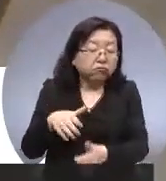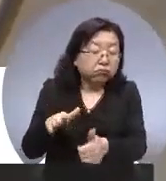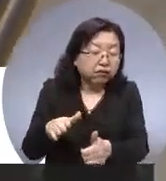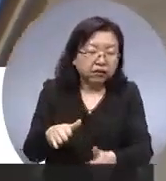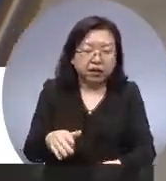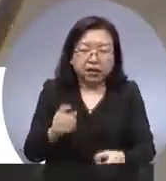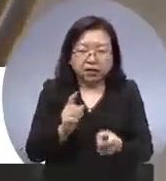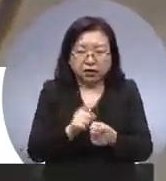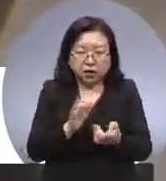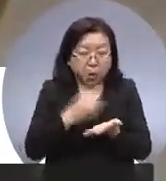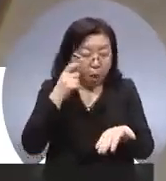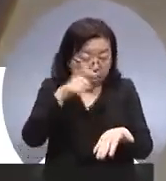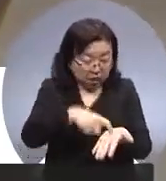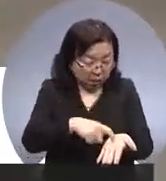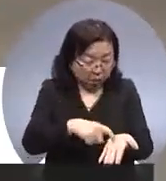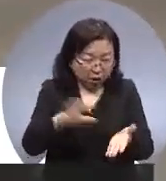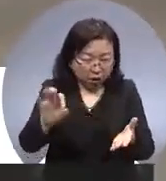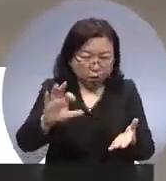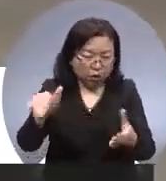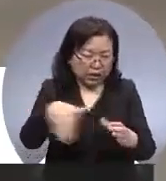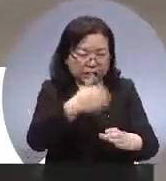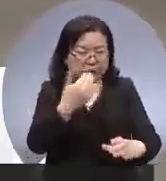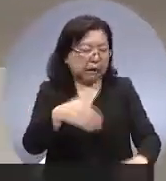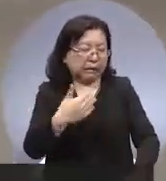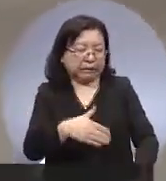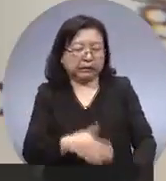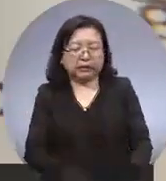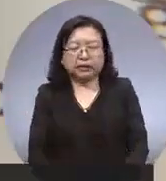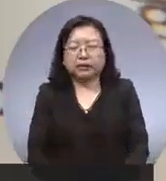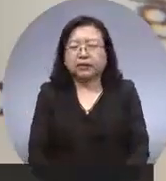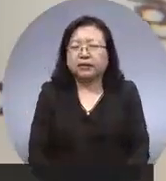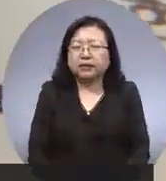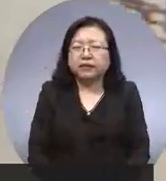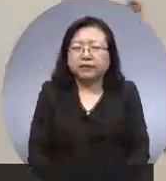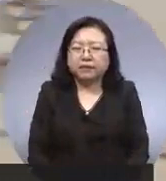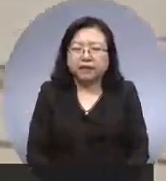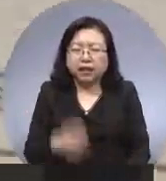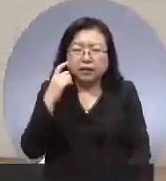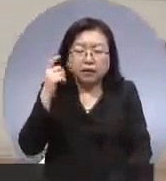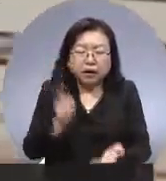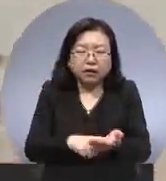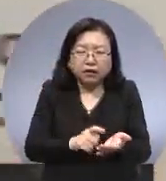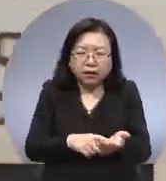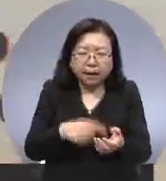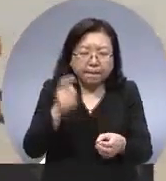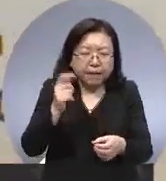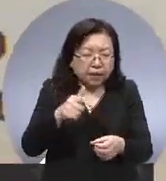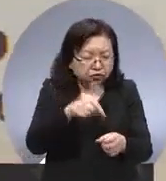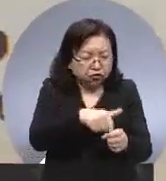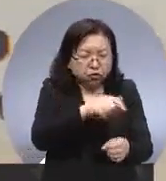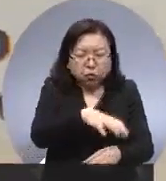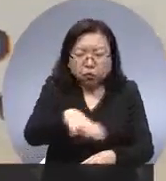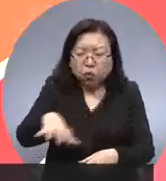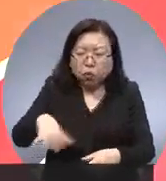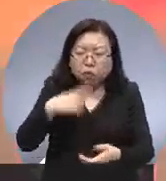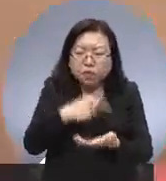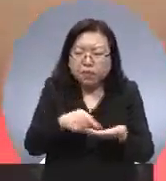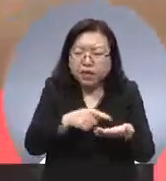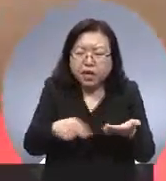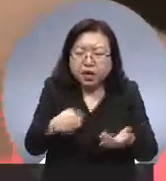보니까 이 책의 안된거 요한 2서 확하게 않는 거죠 확인된 피해 주소만 3곳 금액은 40만 원이